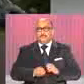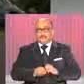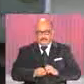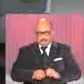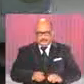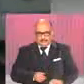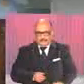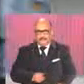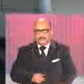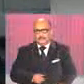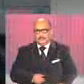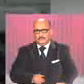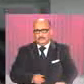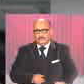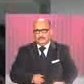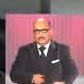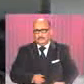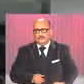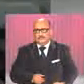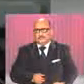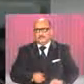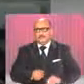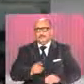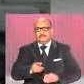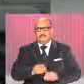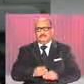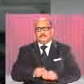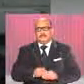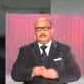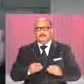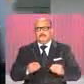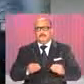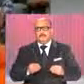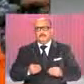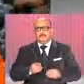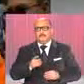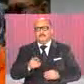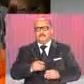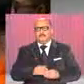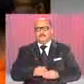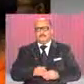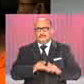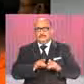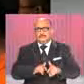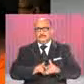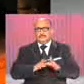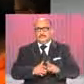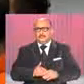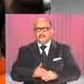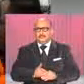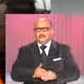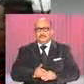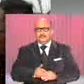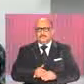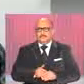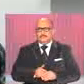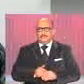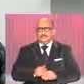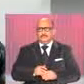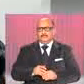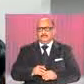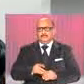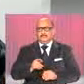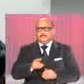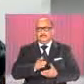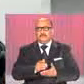الماضي وهي تقل 162 راكبا. وأعلن مدير عمليات البحث والإنقاذ الأندونيسي أن فرق